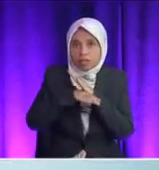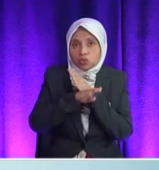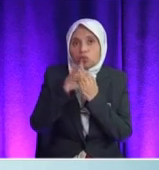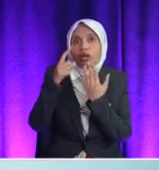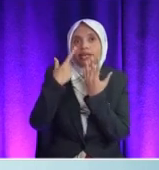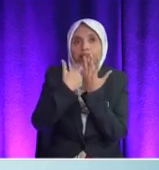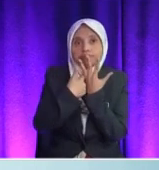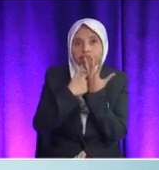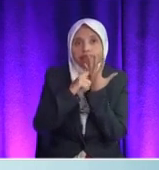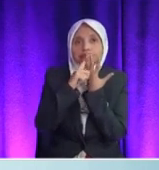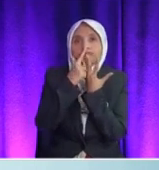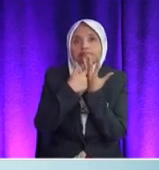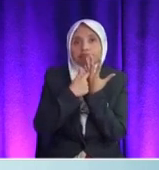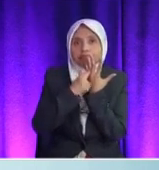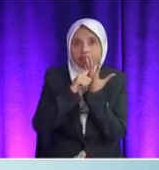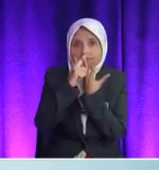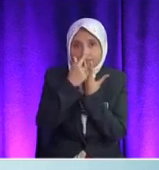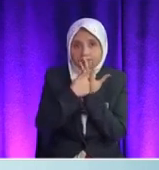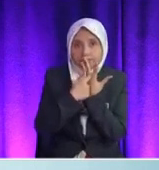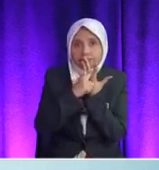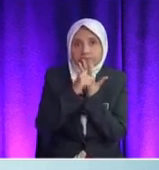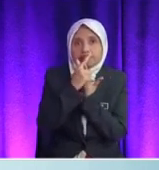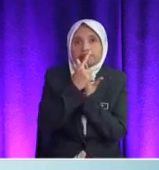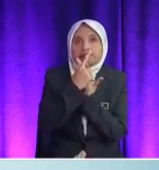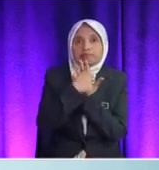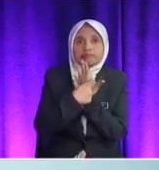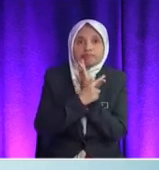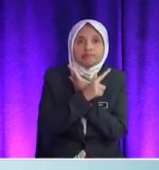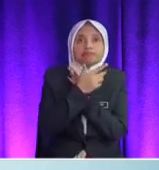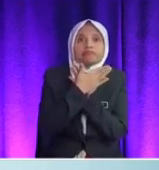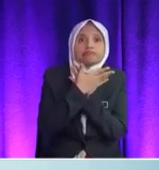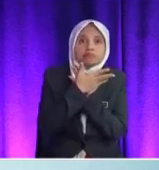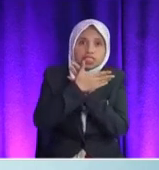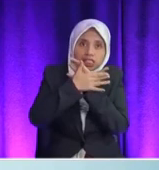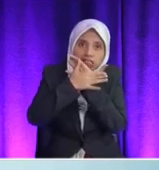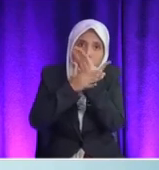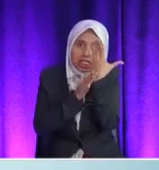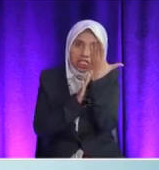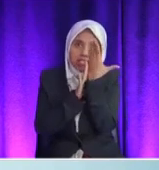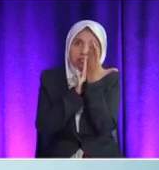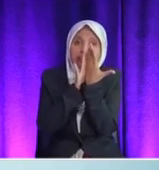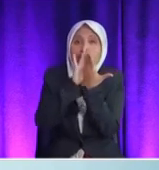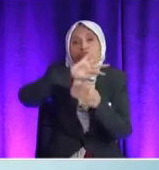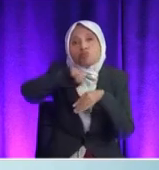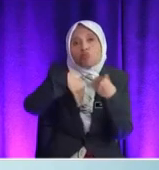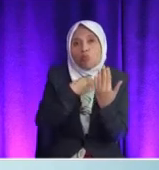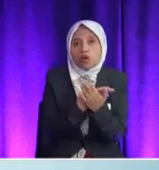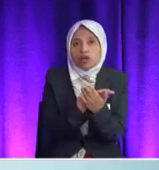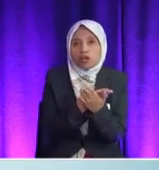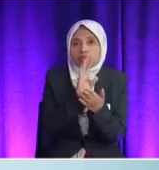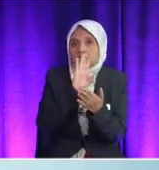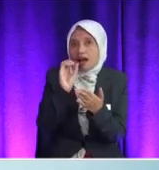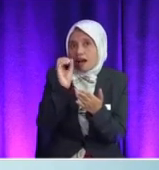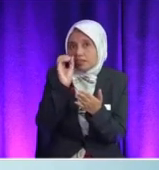fleksibel Sibel Ya sudah silakan kita kesentuh fisis dan ad yg melekat pada permukaannya